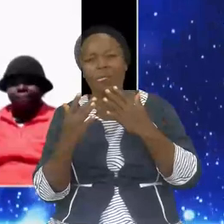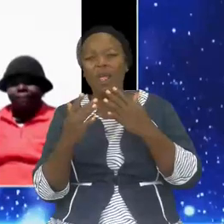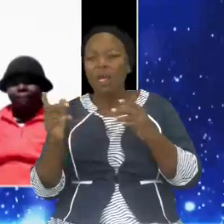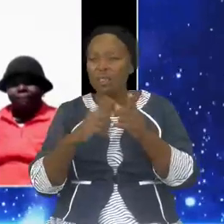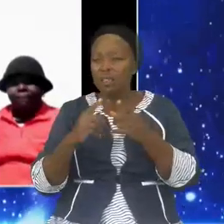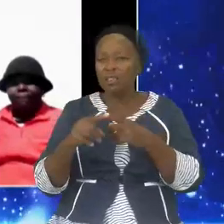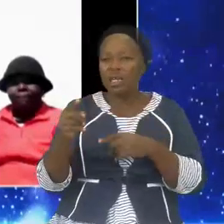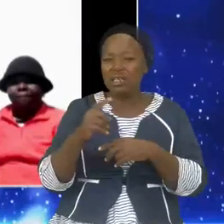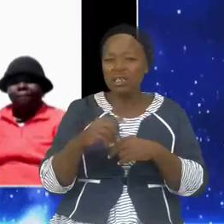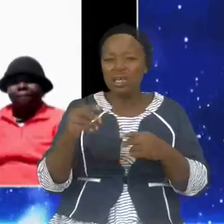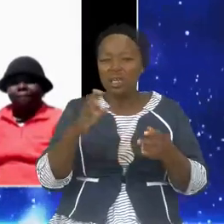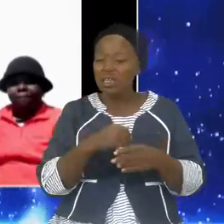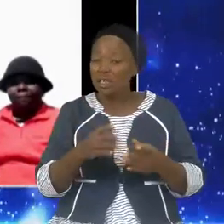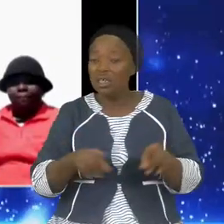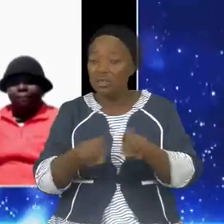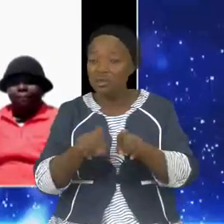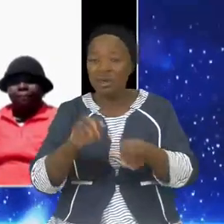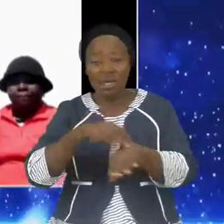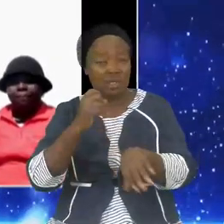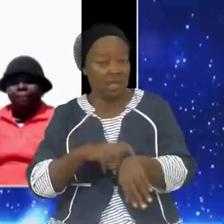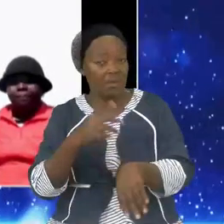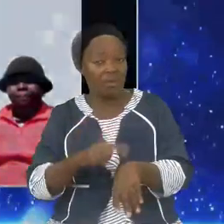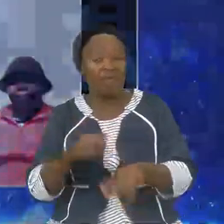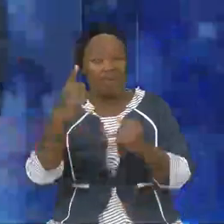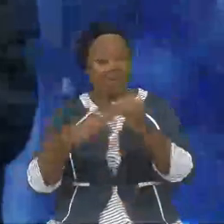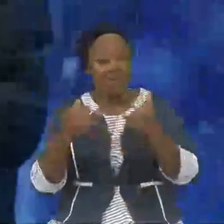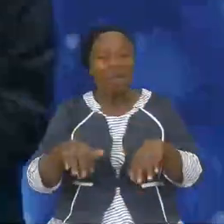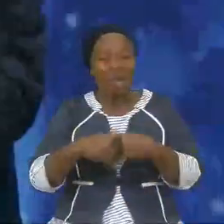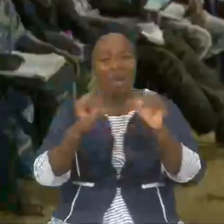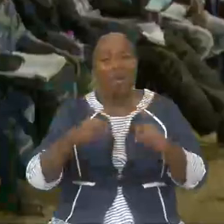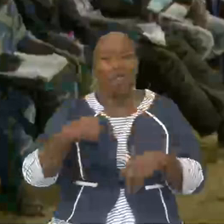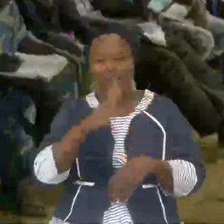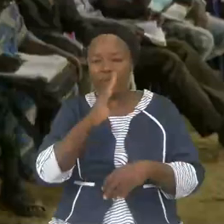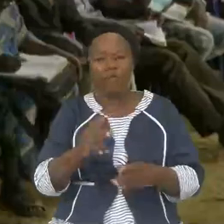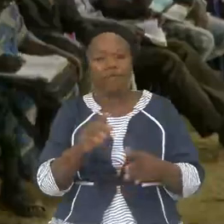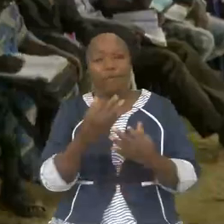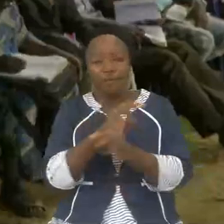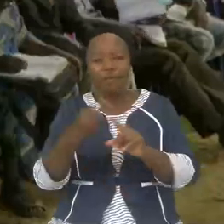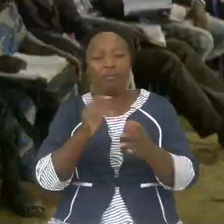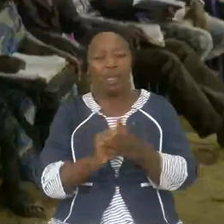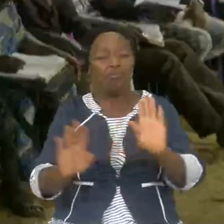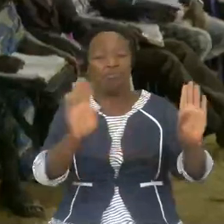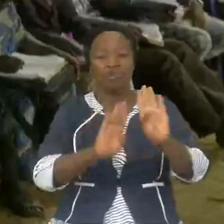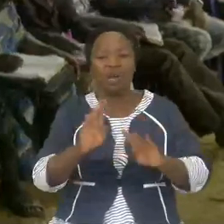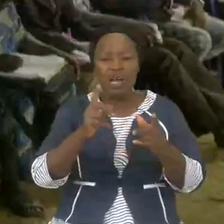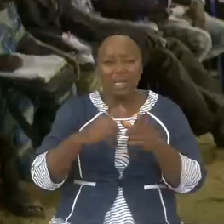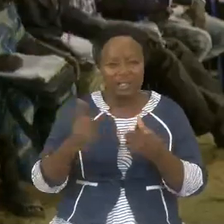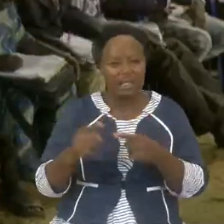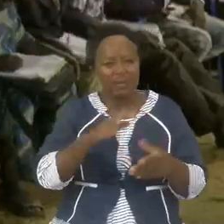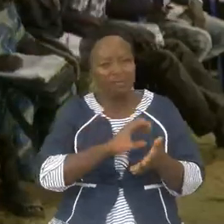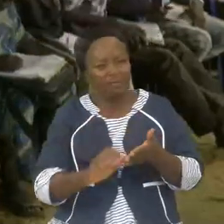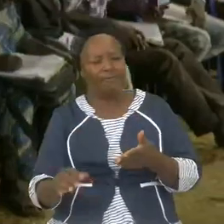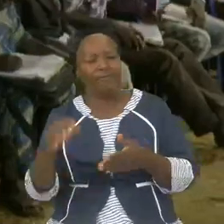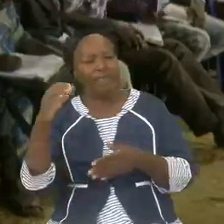le problème est là, même à la fin de l'âge maintenant, comment peut-on être affranchi? Comment peut-on